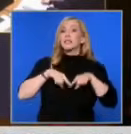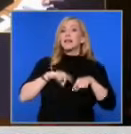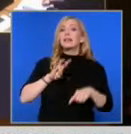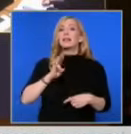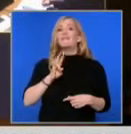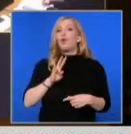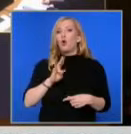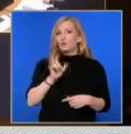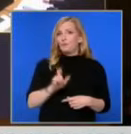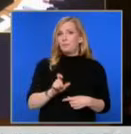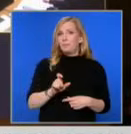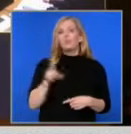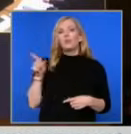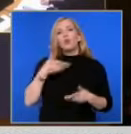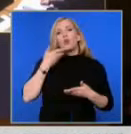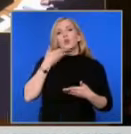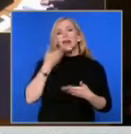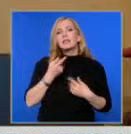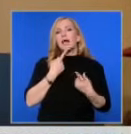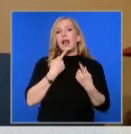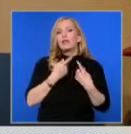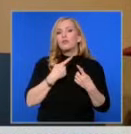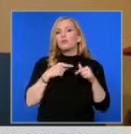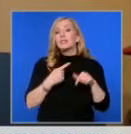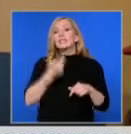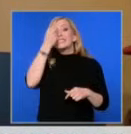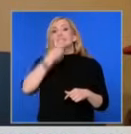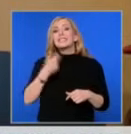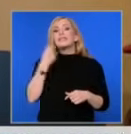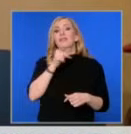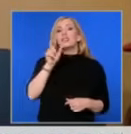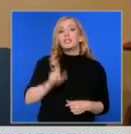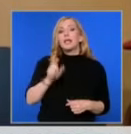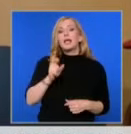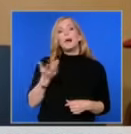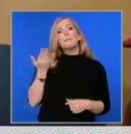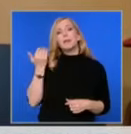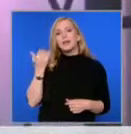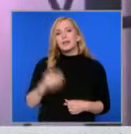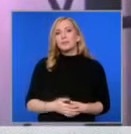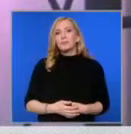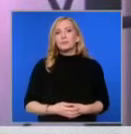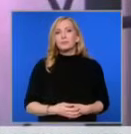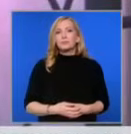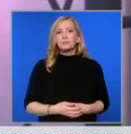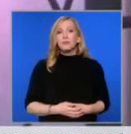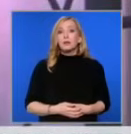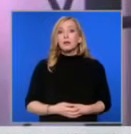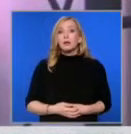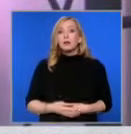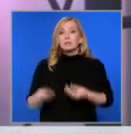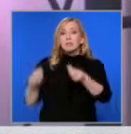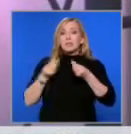Нефьодов. Навални разказа за разговора с един от свещениците в предишната изправителна колония. Дайте